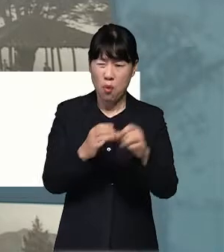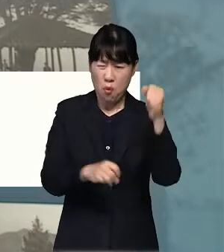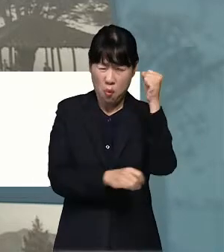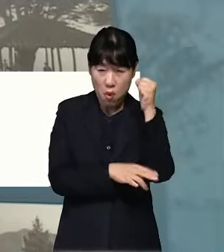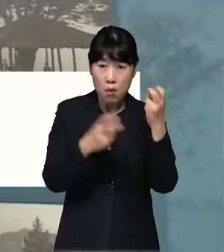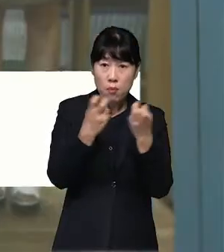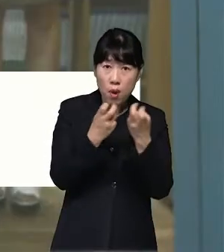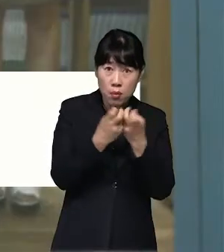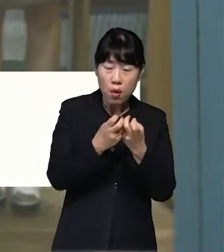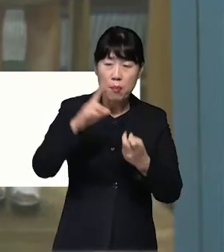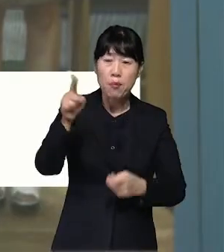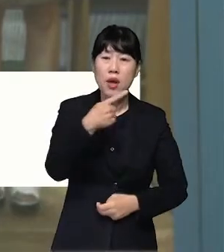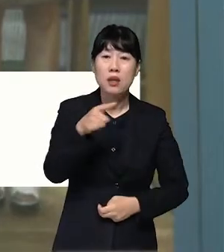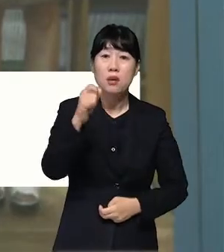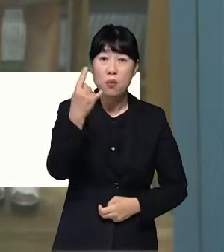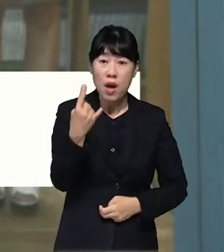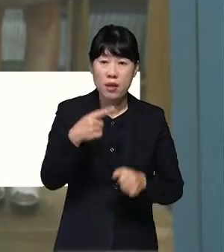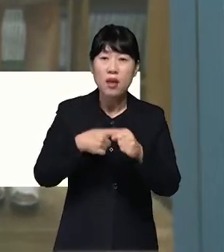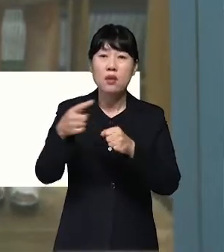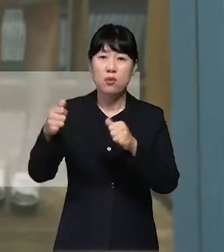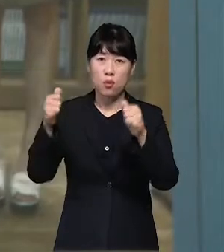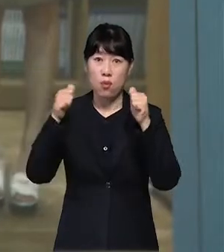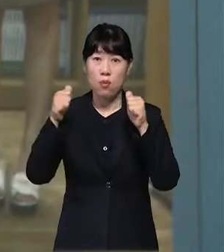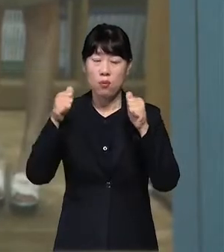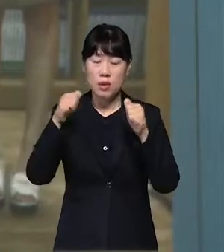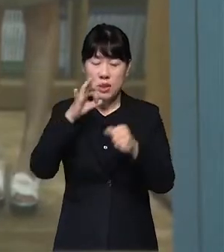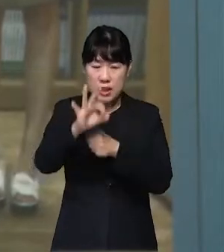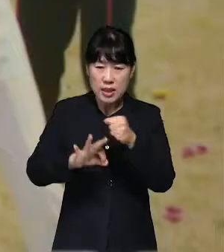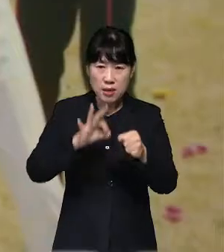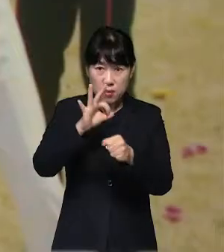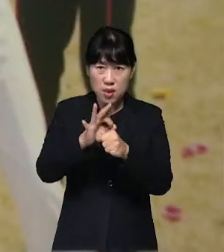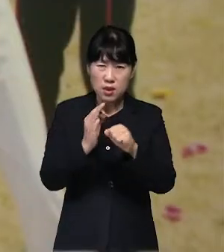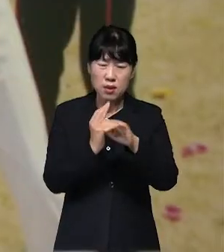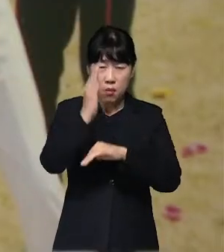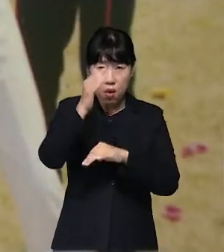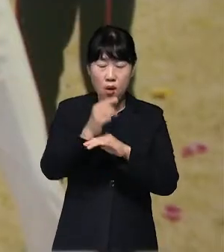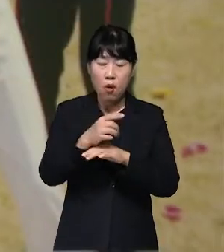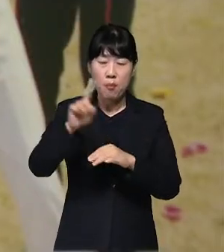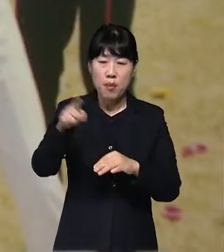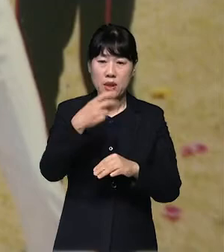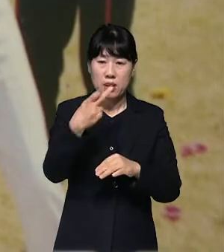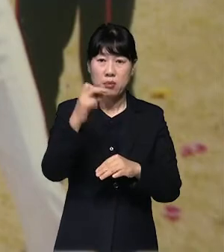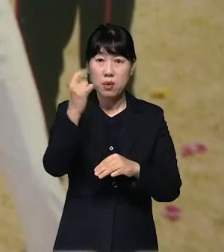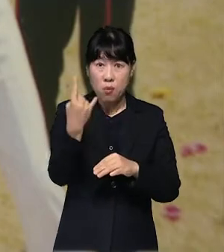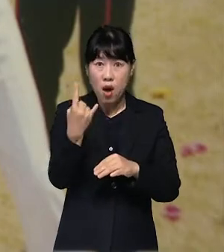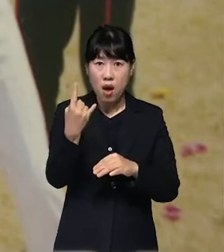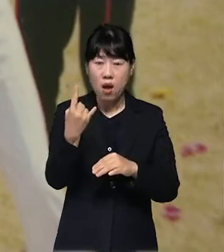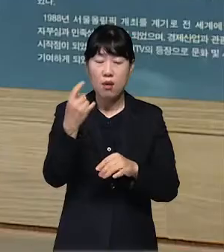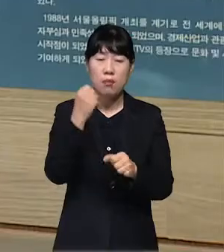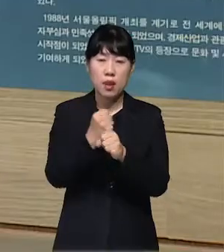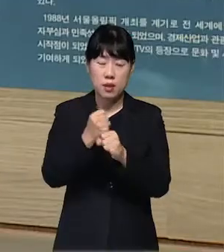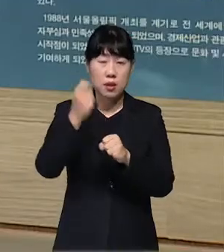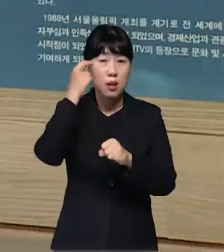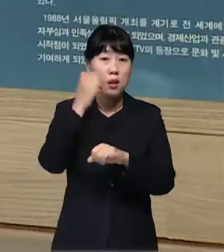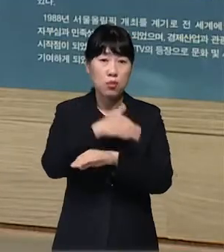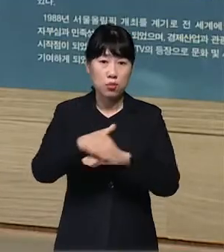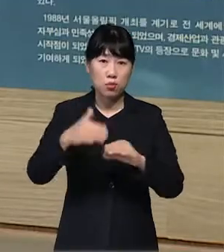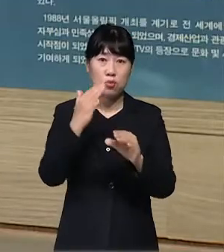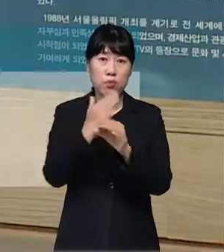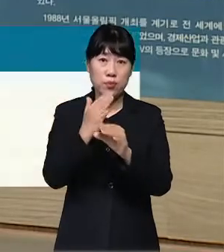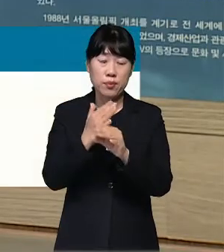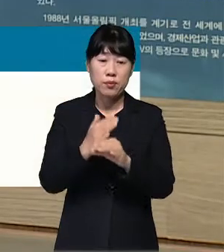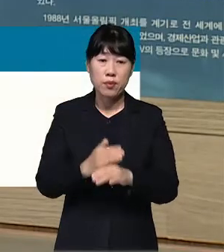면 102회 가 될 내년 졸업생들에게 10년을 건너뛰어 112회 를 부여할 계획입니다 욕을